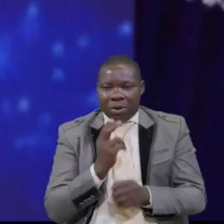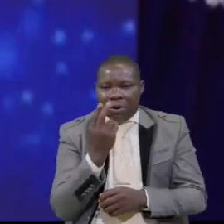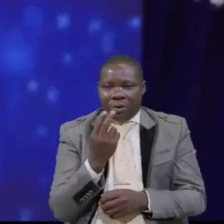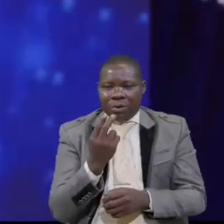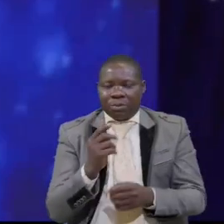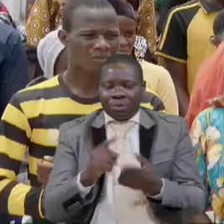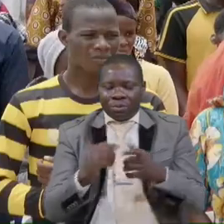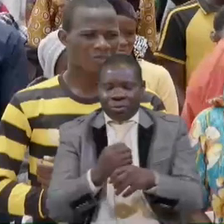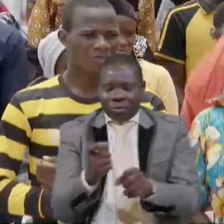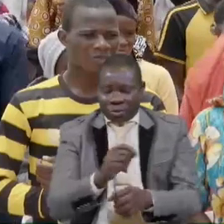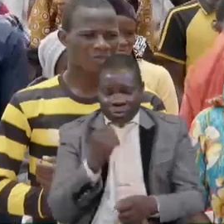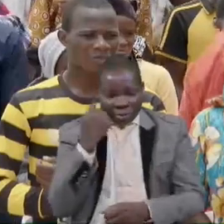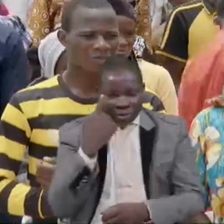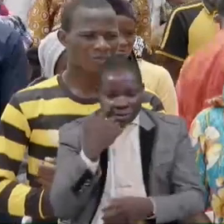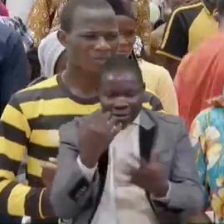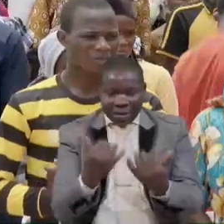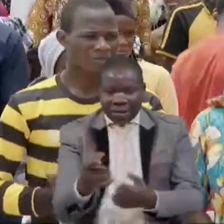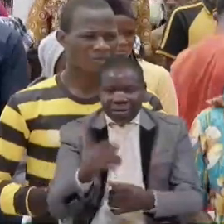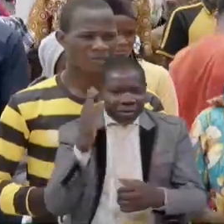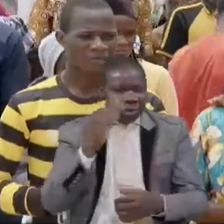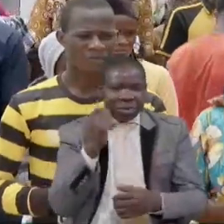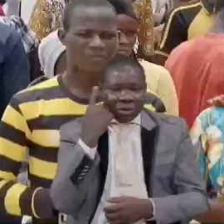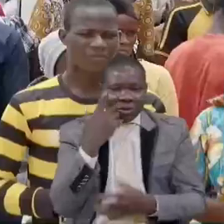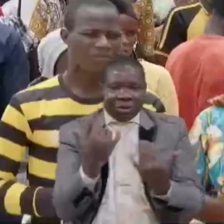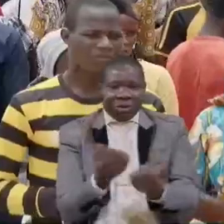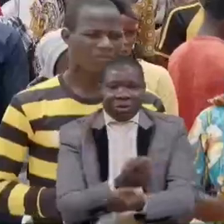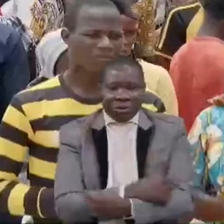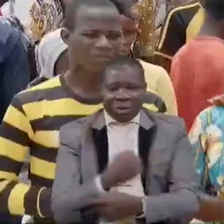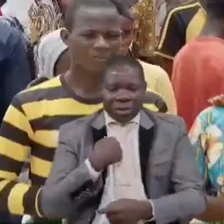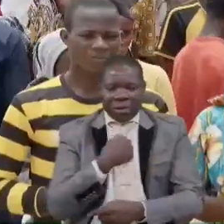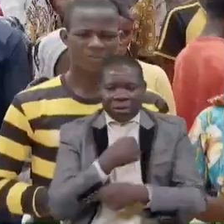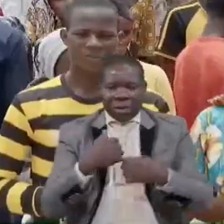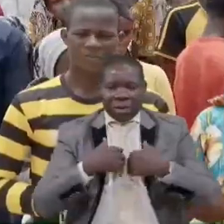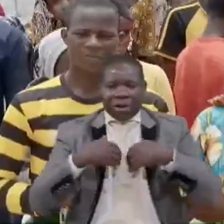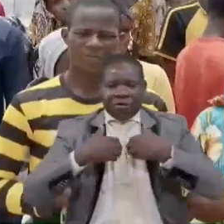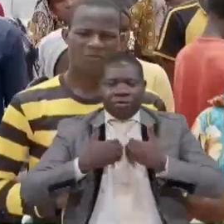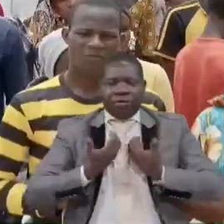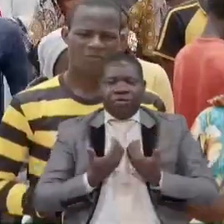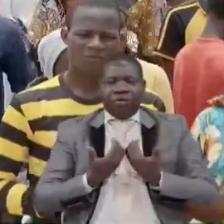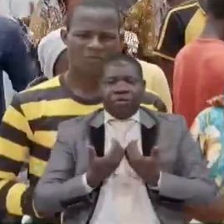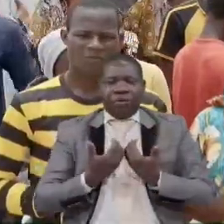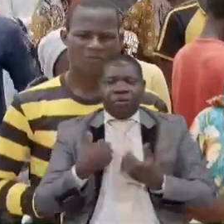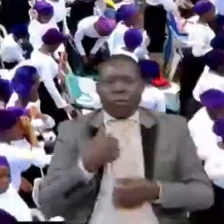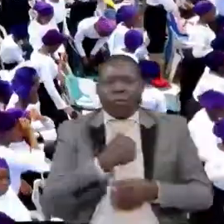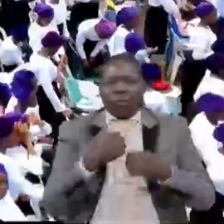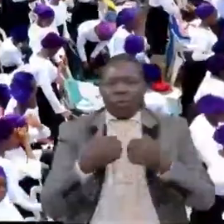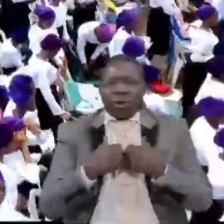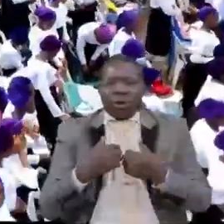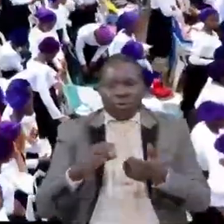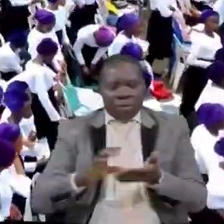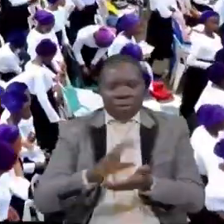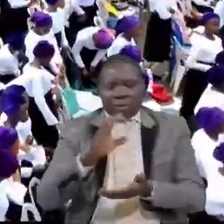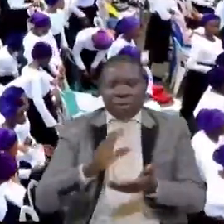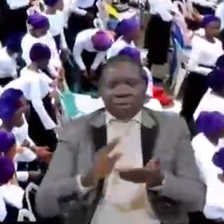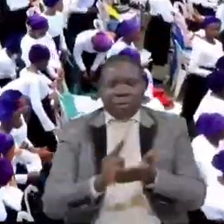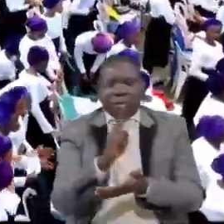comprenez qu'aujourd'hui nous avons les adolescents nous avons les